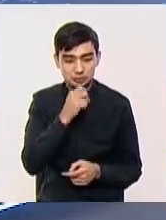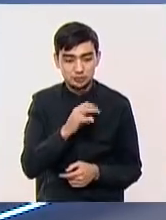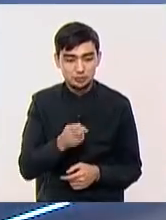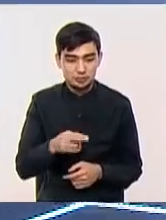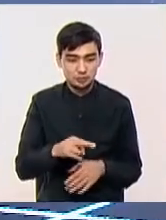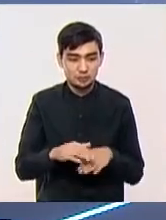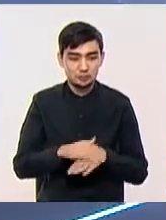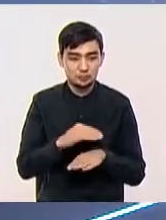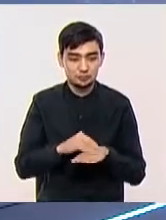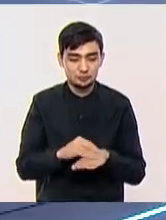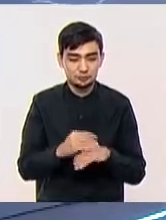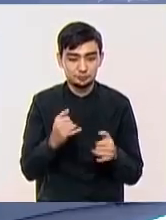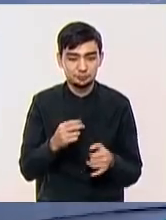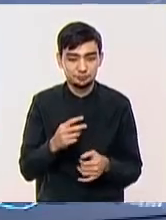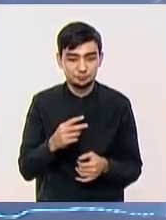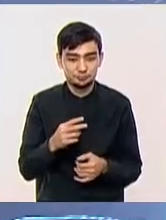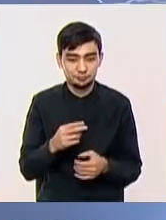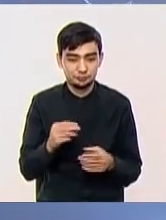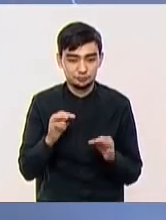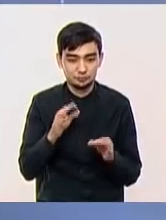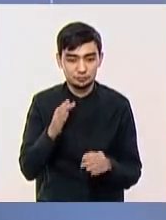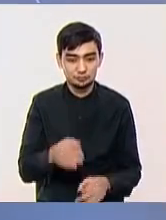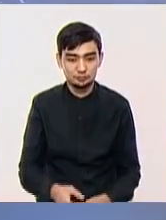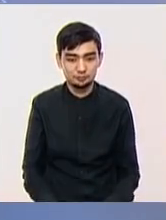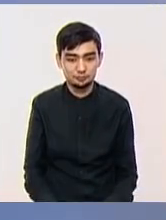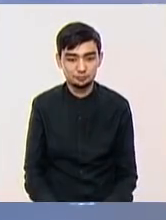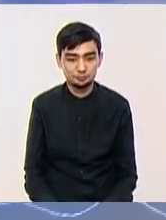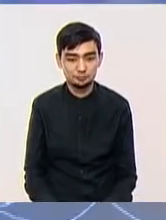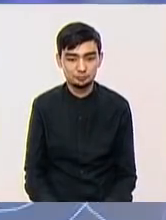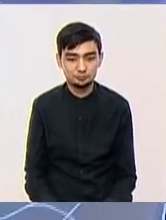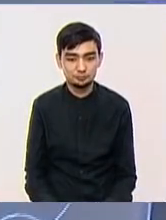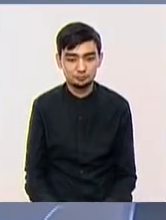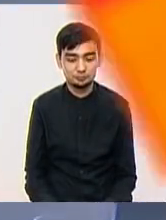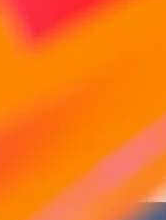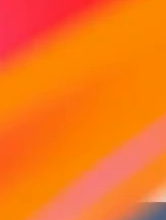Ассаламу алейкум. Бейсенбідегі жаңалықтар легімен танысып болыңыздар.